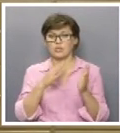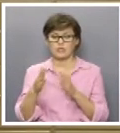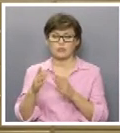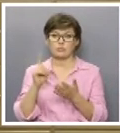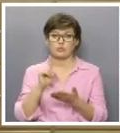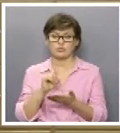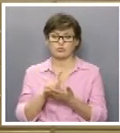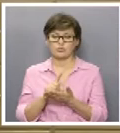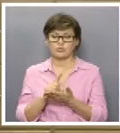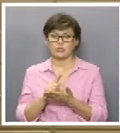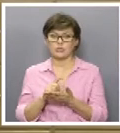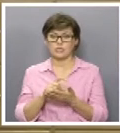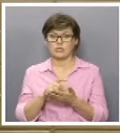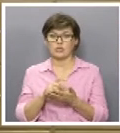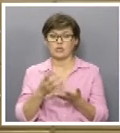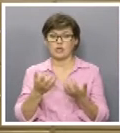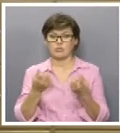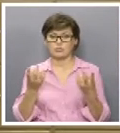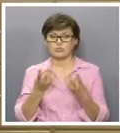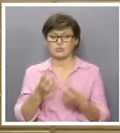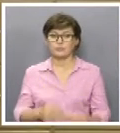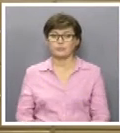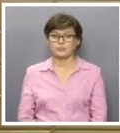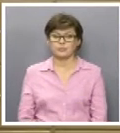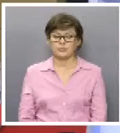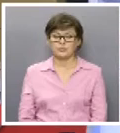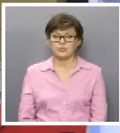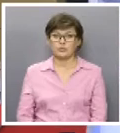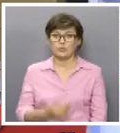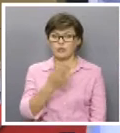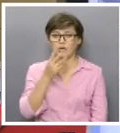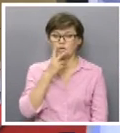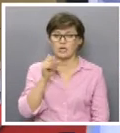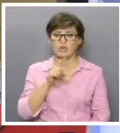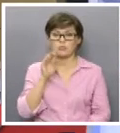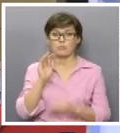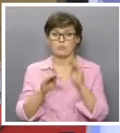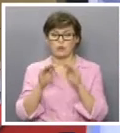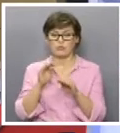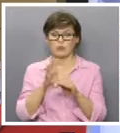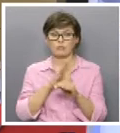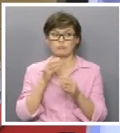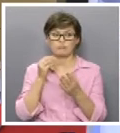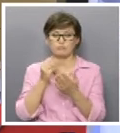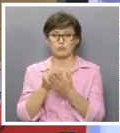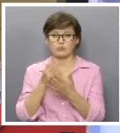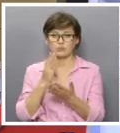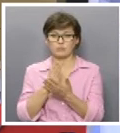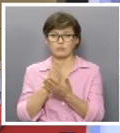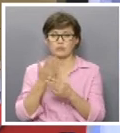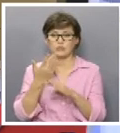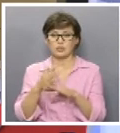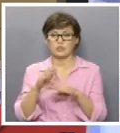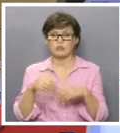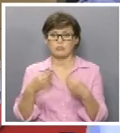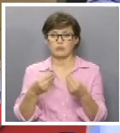түрде иеленуі тиіс. Соған қарағанда газ баллонды орнату қымбатқа шығайын деп тұр ғой, несие беретін